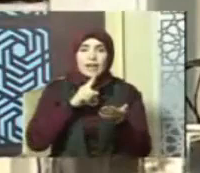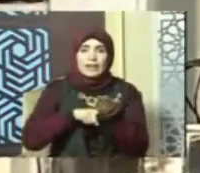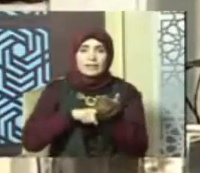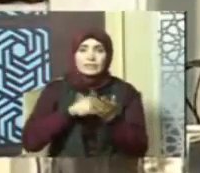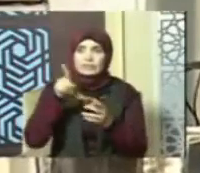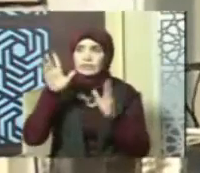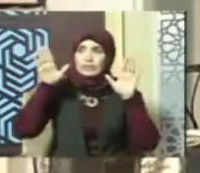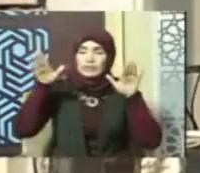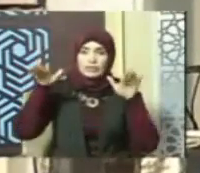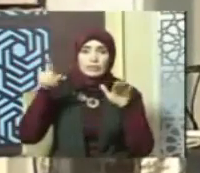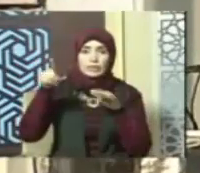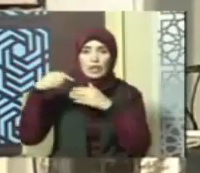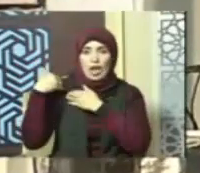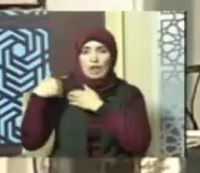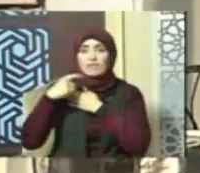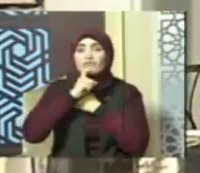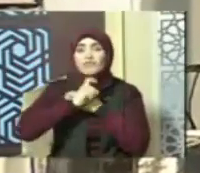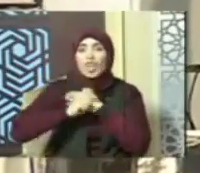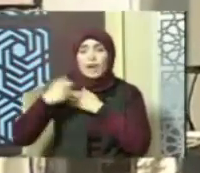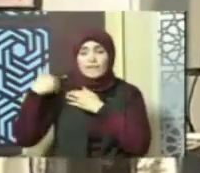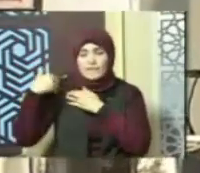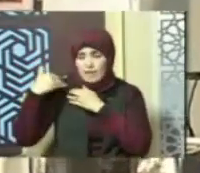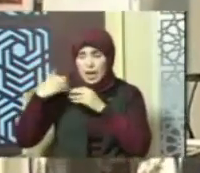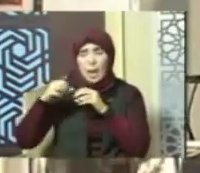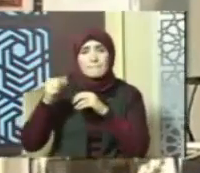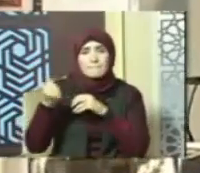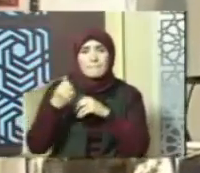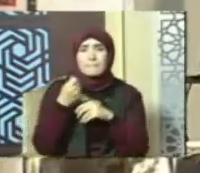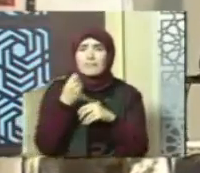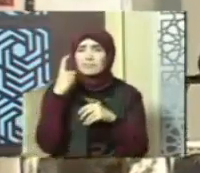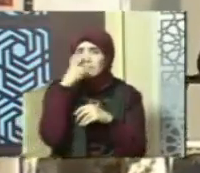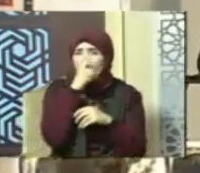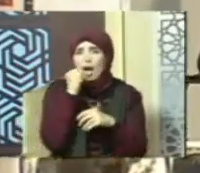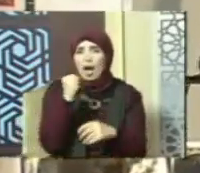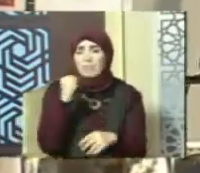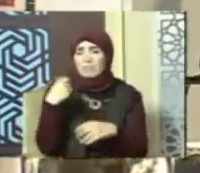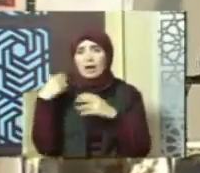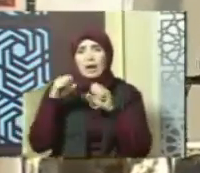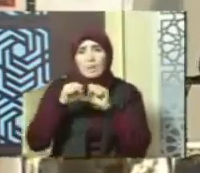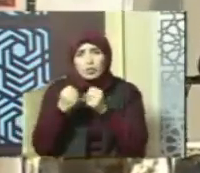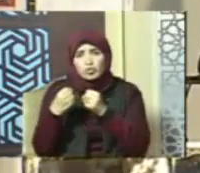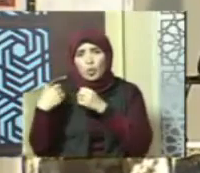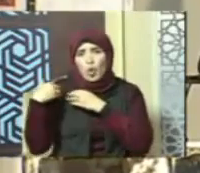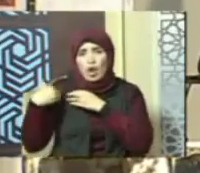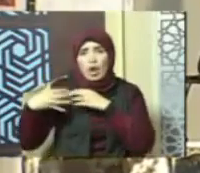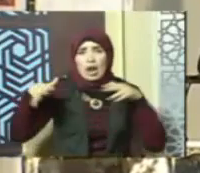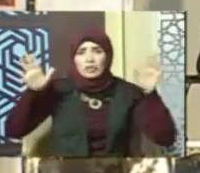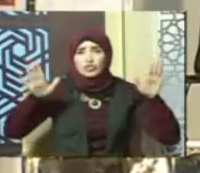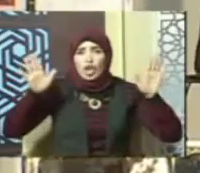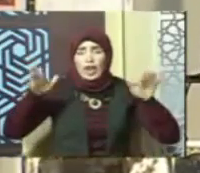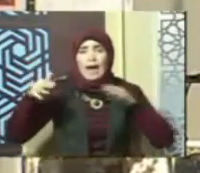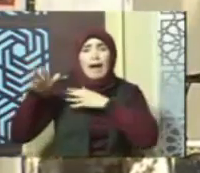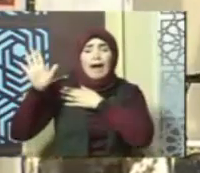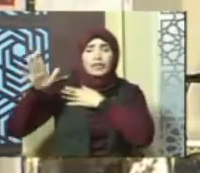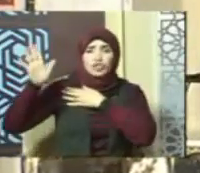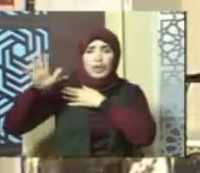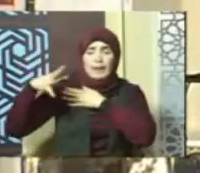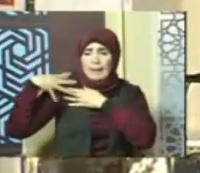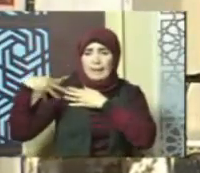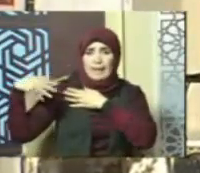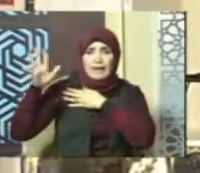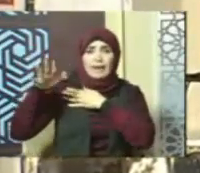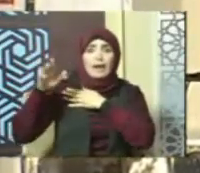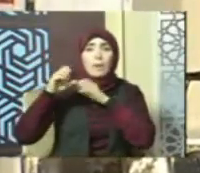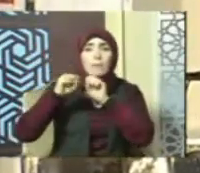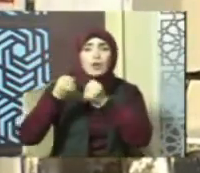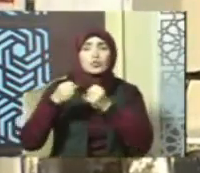تكون الطائرة الضعيفة المسكين الكسير الكسيح مهيض الجناح، ولم